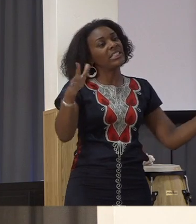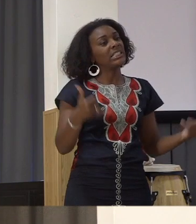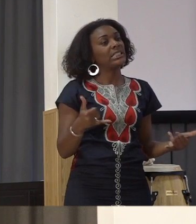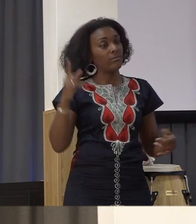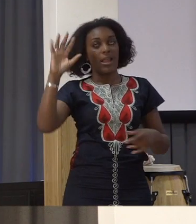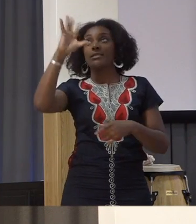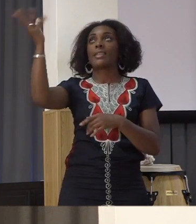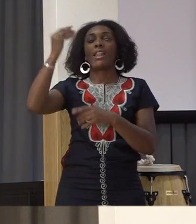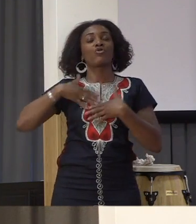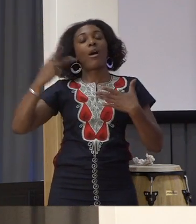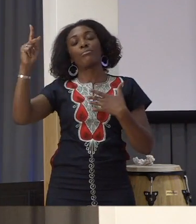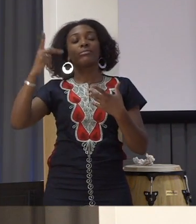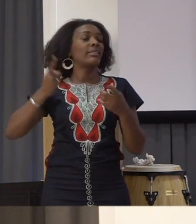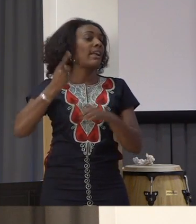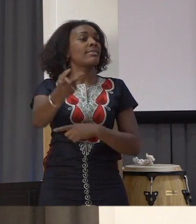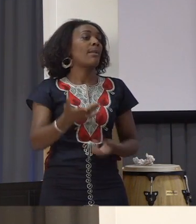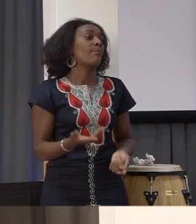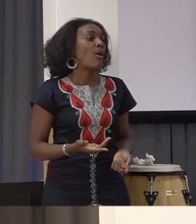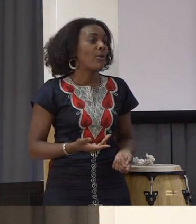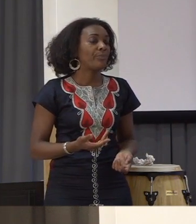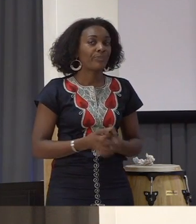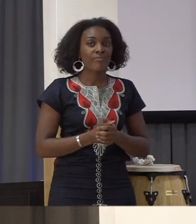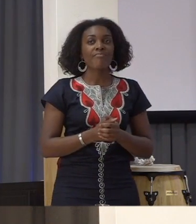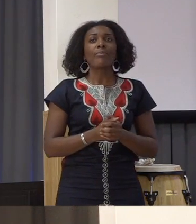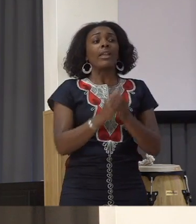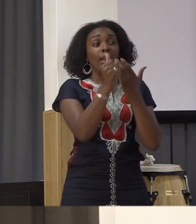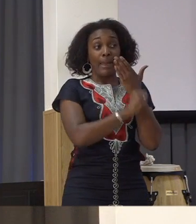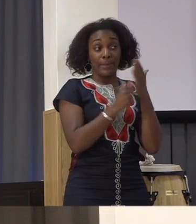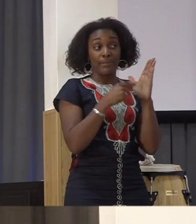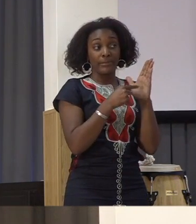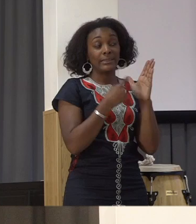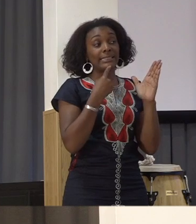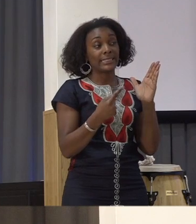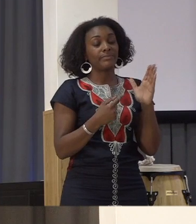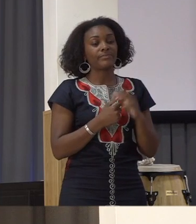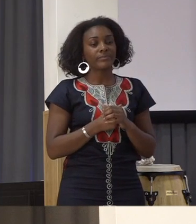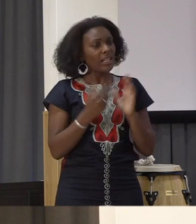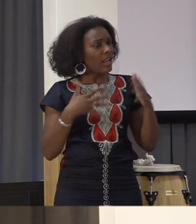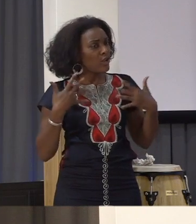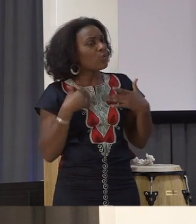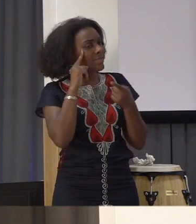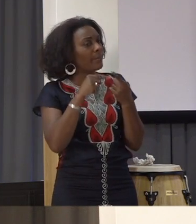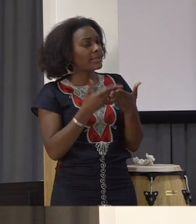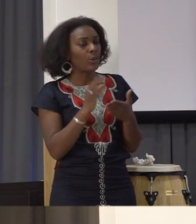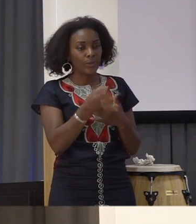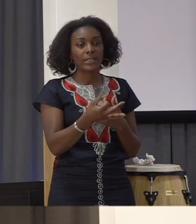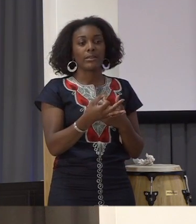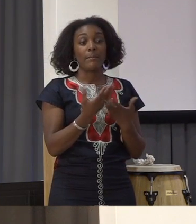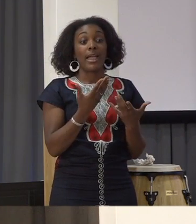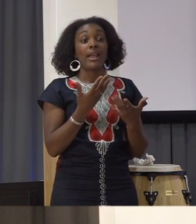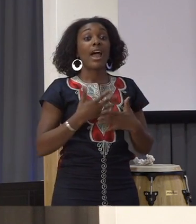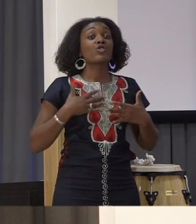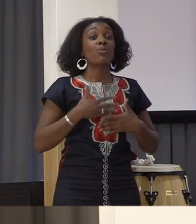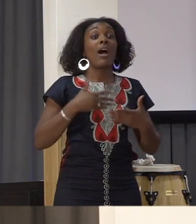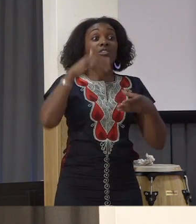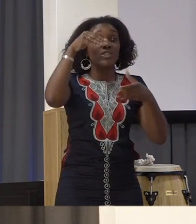des choses troublantes. Et dans la parole de Dieu, il nous est parlé bien sûr de cette joie, mais de cette joie dans des